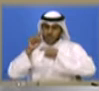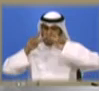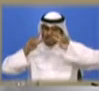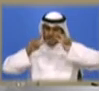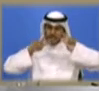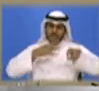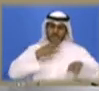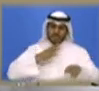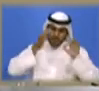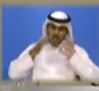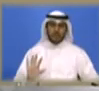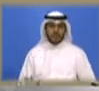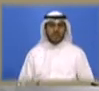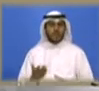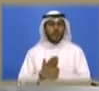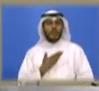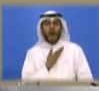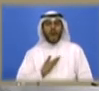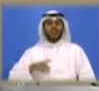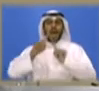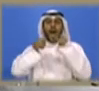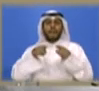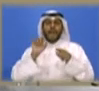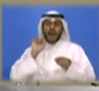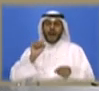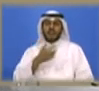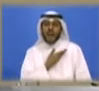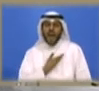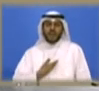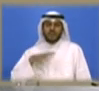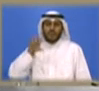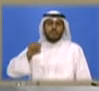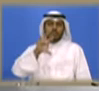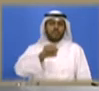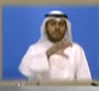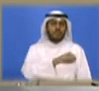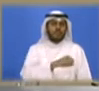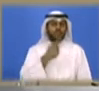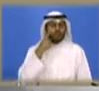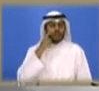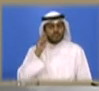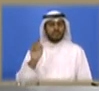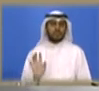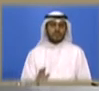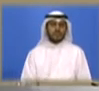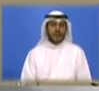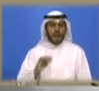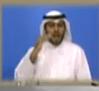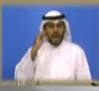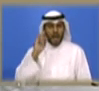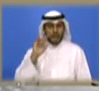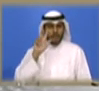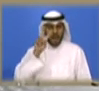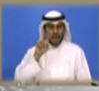دقيقة وحثيثة لموضوع المخالفات التي ارتكبتها بعض الحملات، سواء ما يخص تصريح الحجاج أو